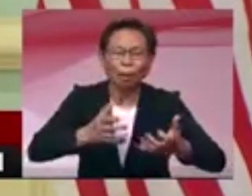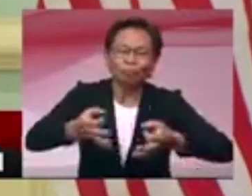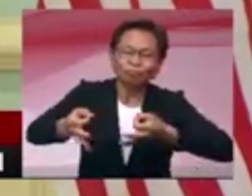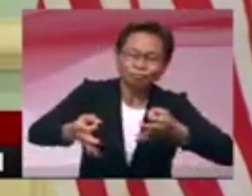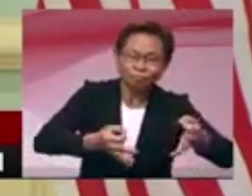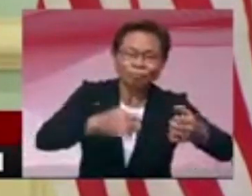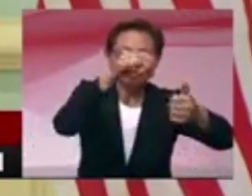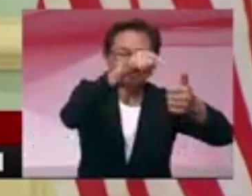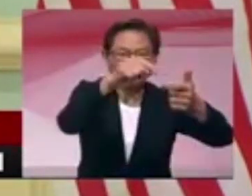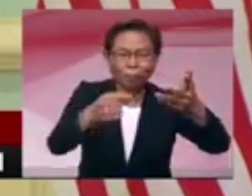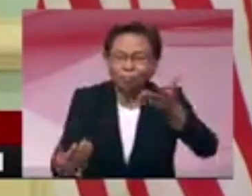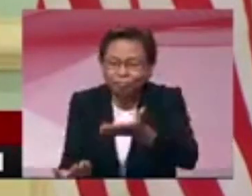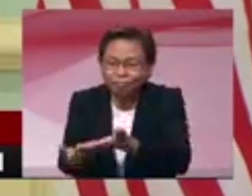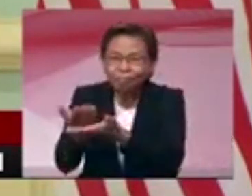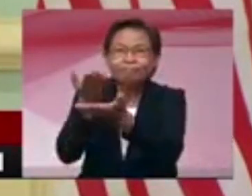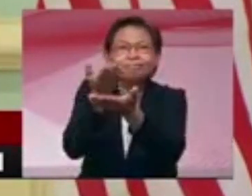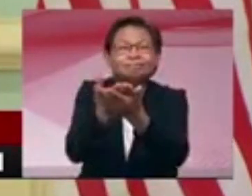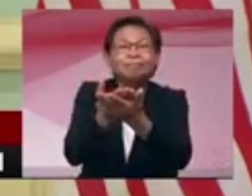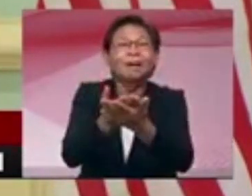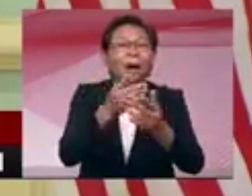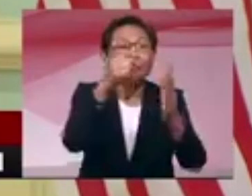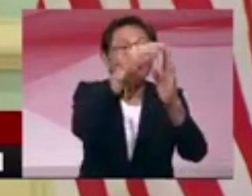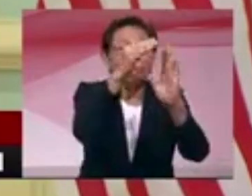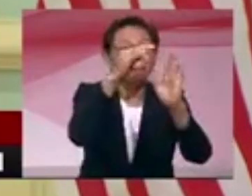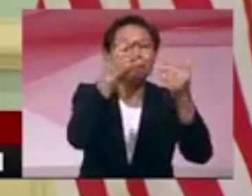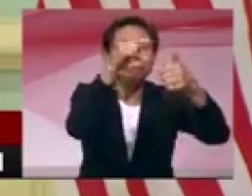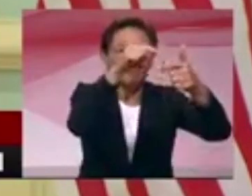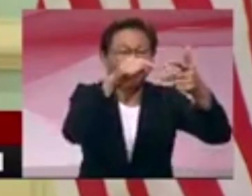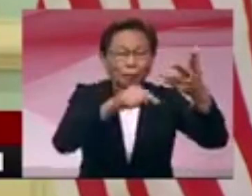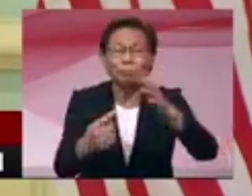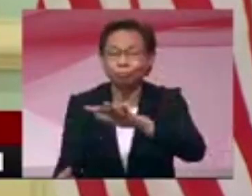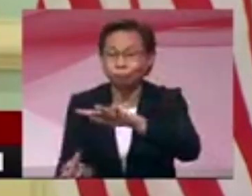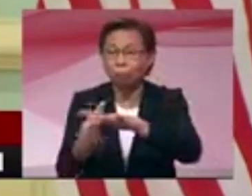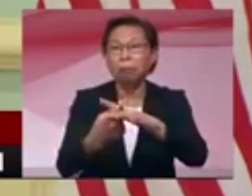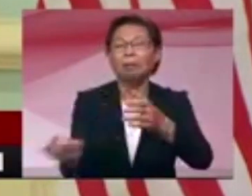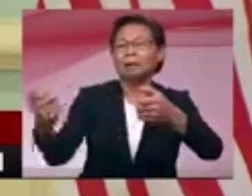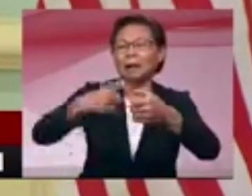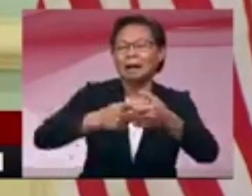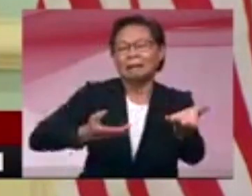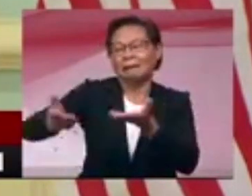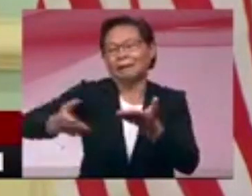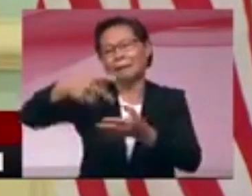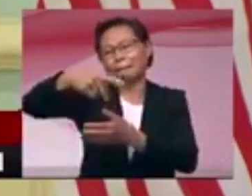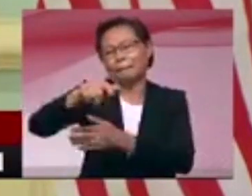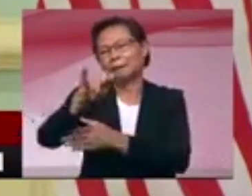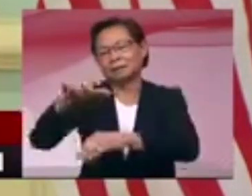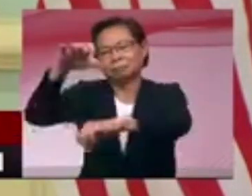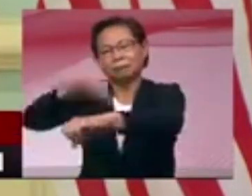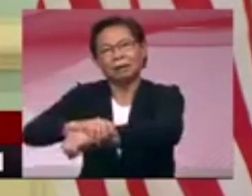antara perkara yang dibangkitkan adalah mengenai layanan kita terhadap parti yang